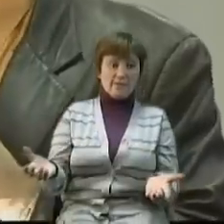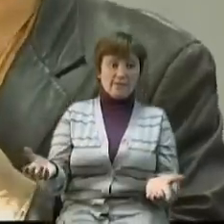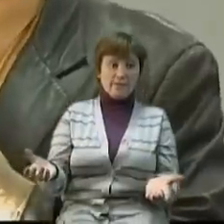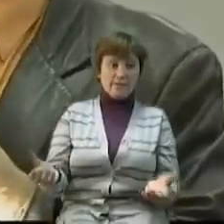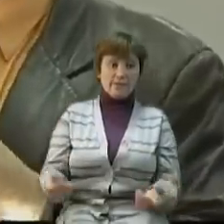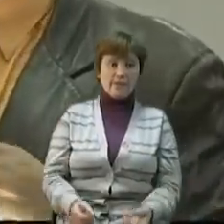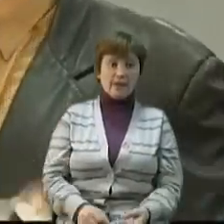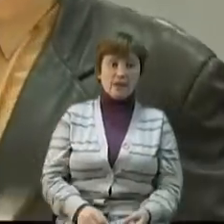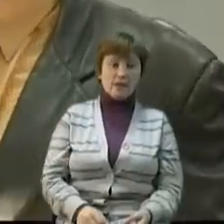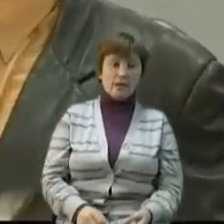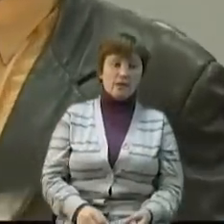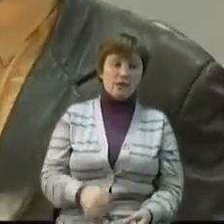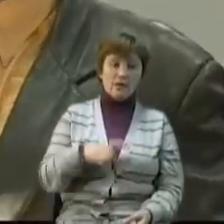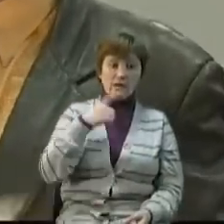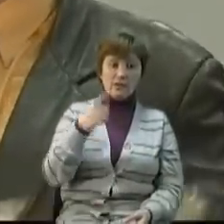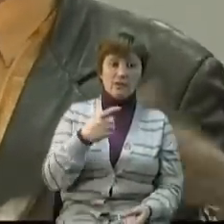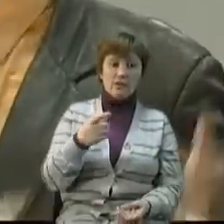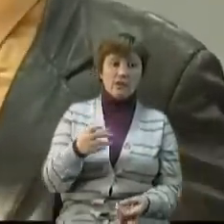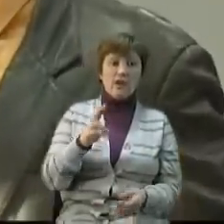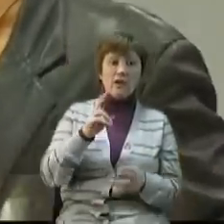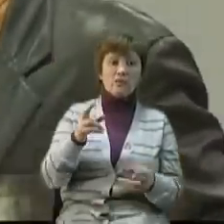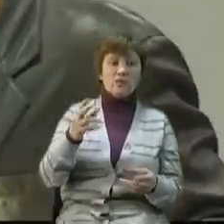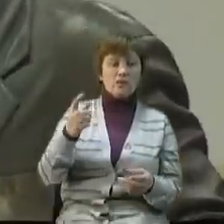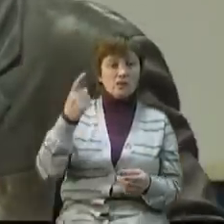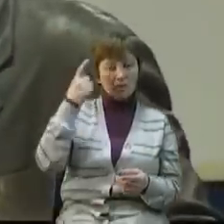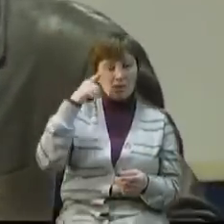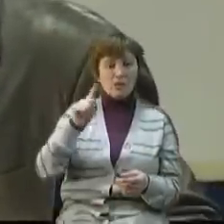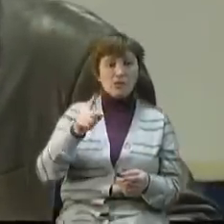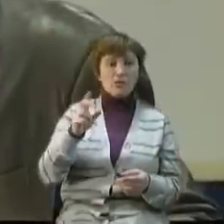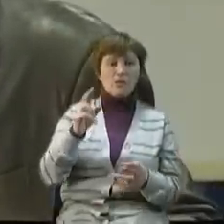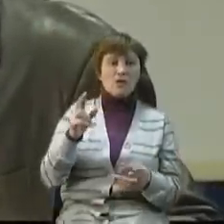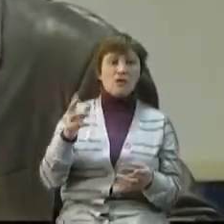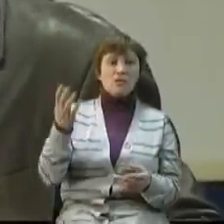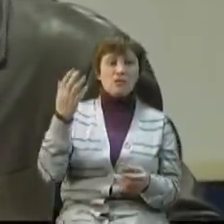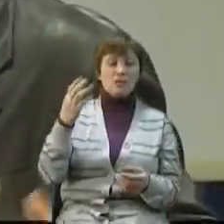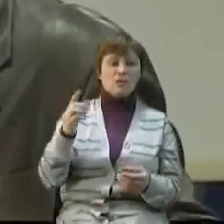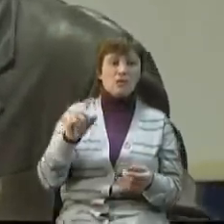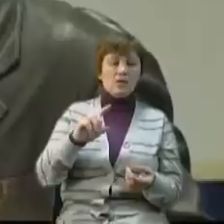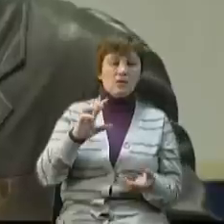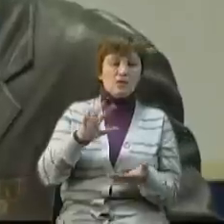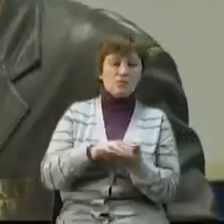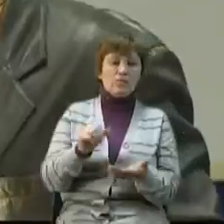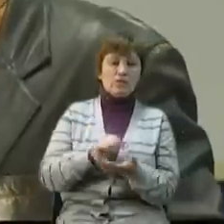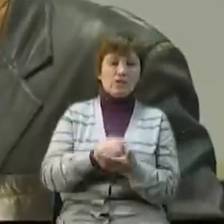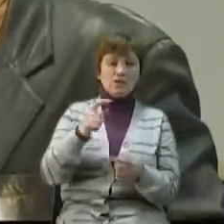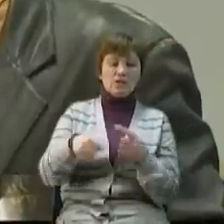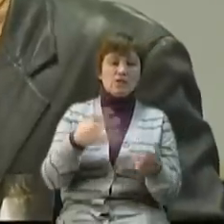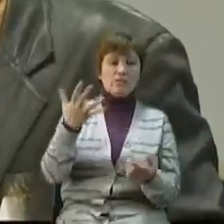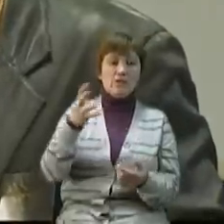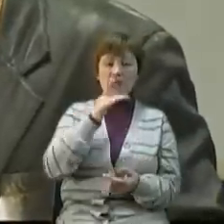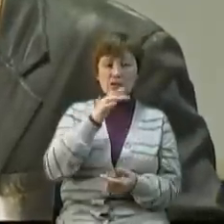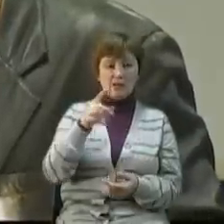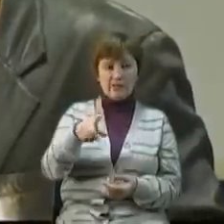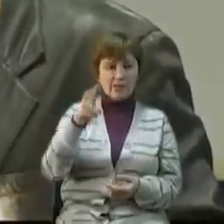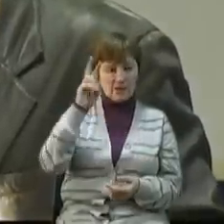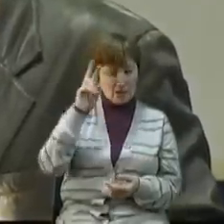Я говорю: скажите, а кто-то знал, как он испортится через 5 лет? Ну, вы не знали. Бог